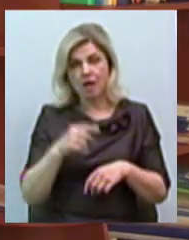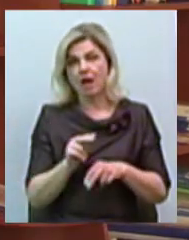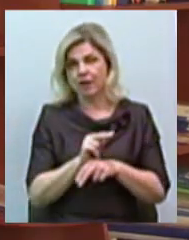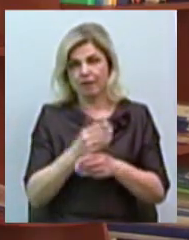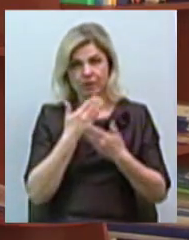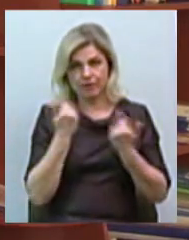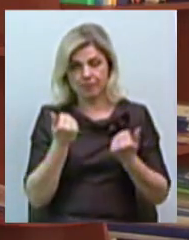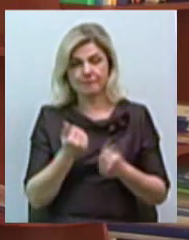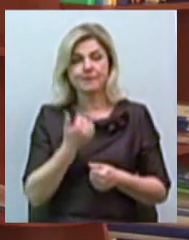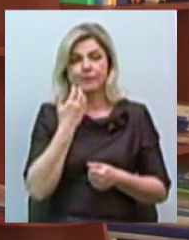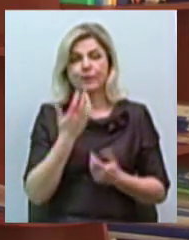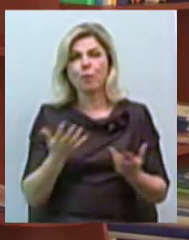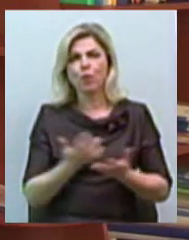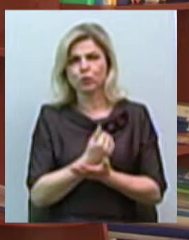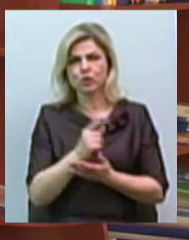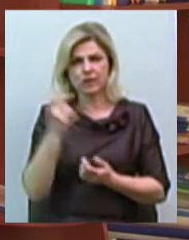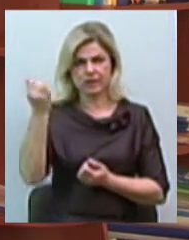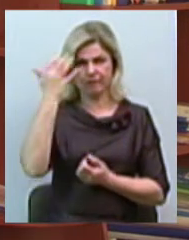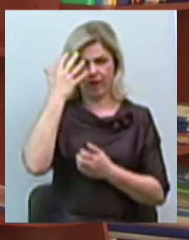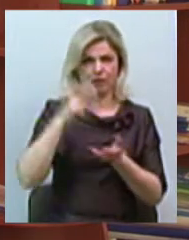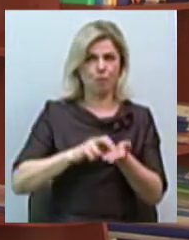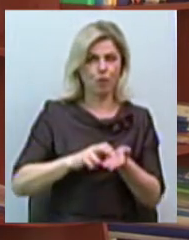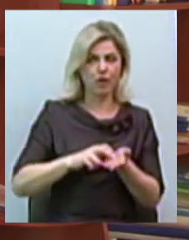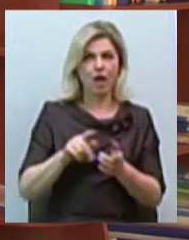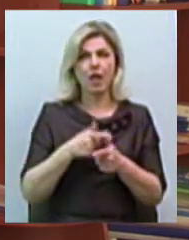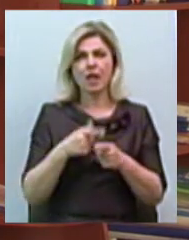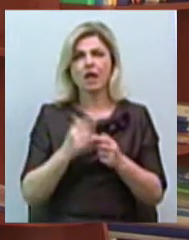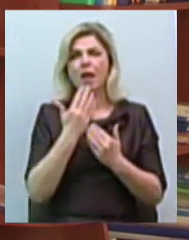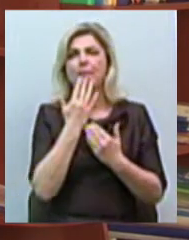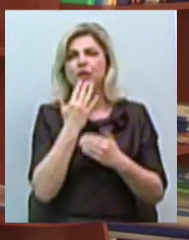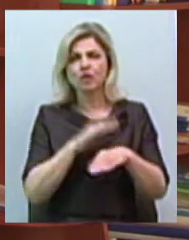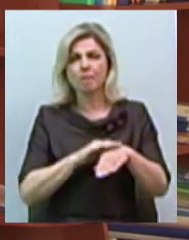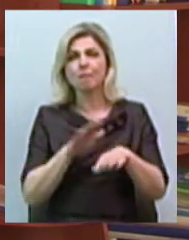отримуємо світобоязнь, печіння в місці укуса,